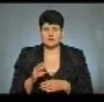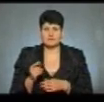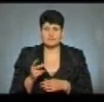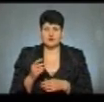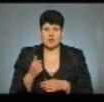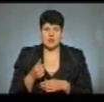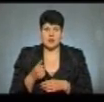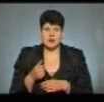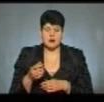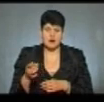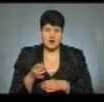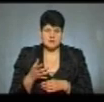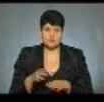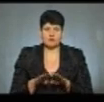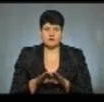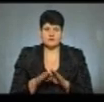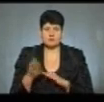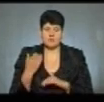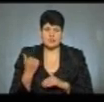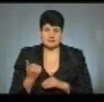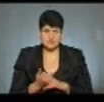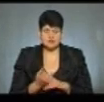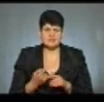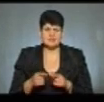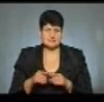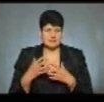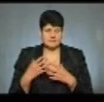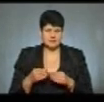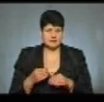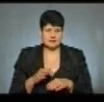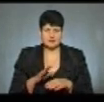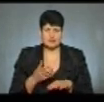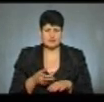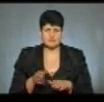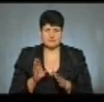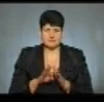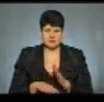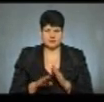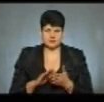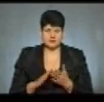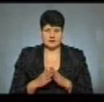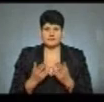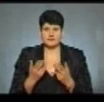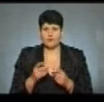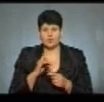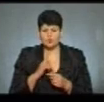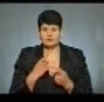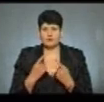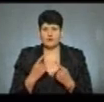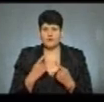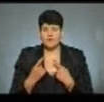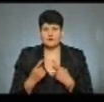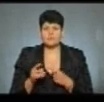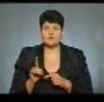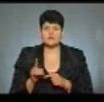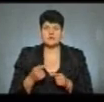1,5 рази порівняно з попереднім тижнем. Тобто це вже така найкритичніша ситуація наступного? Поки що ми так говоримо. Звичайно, якщо ми говоримо про